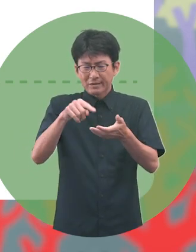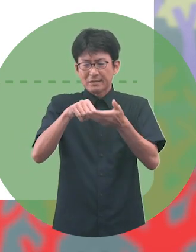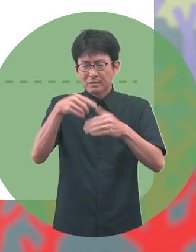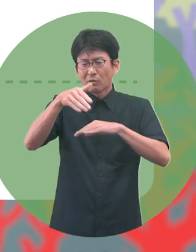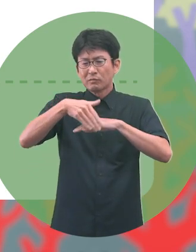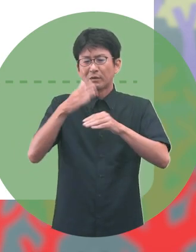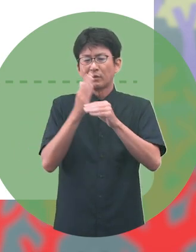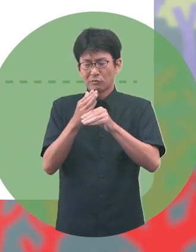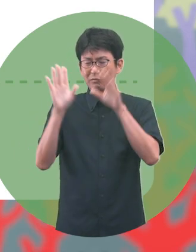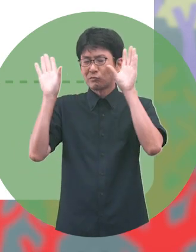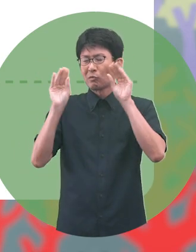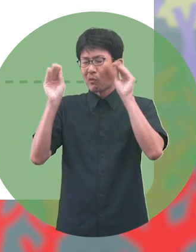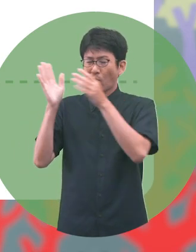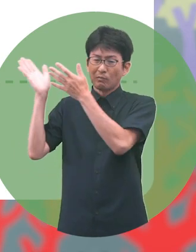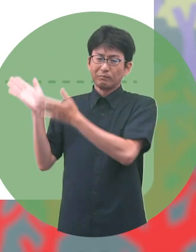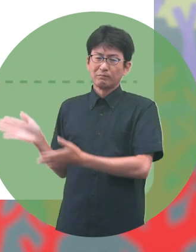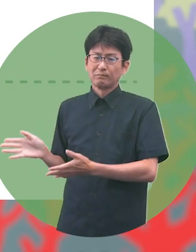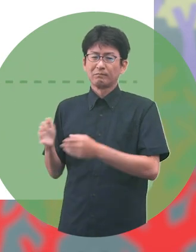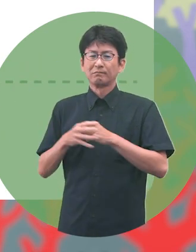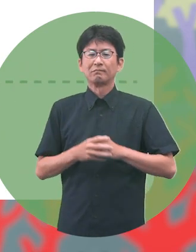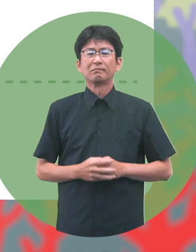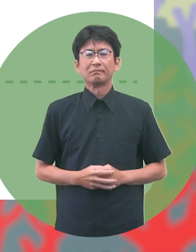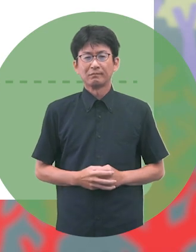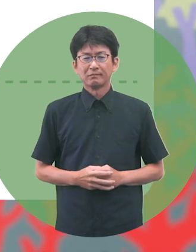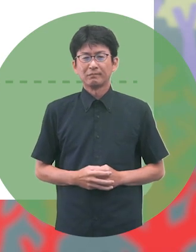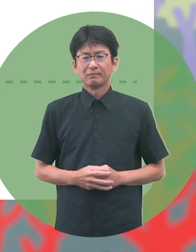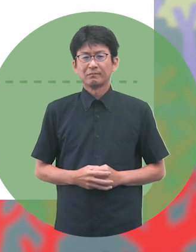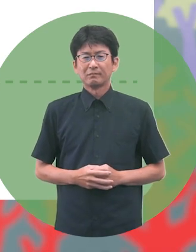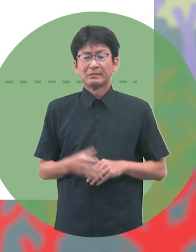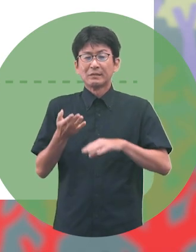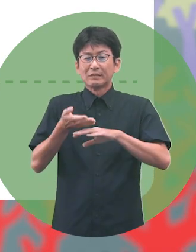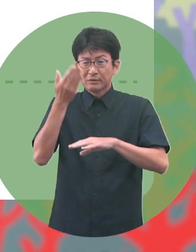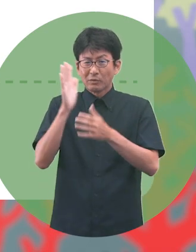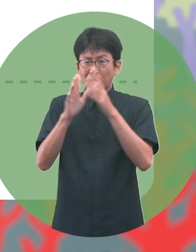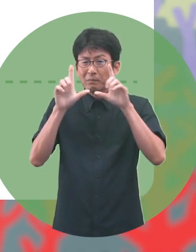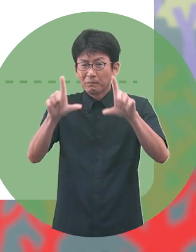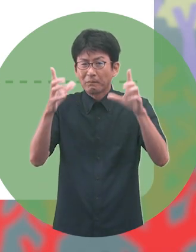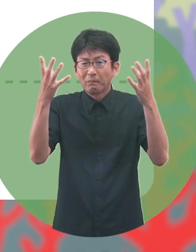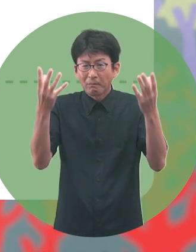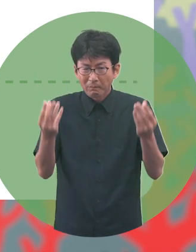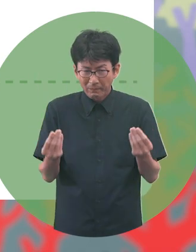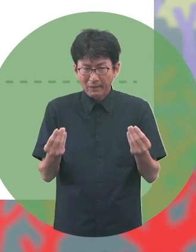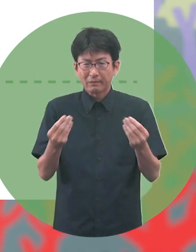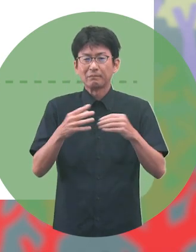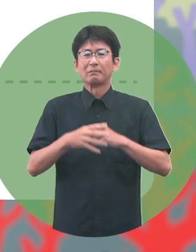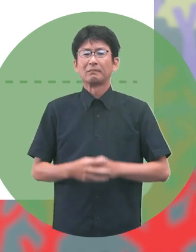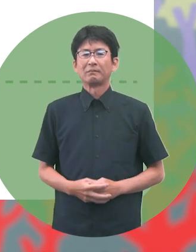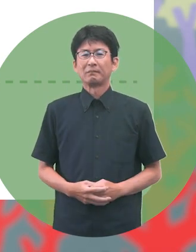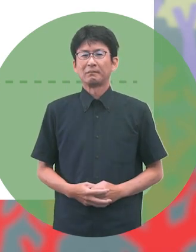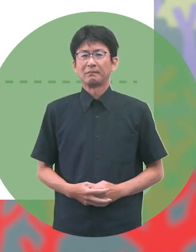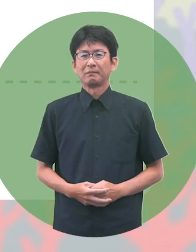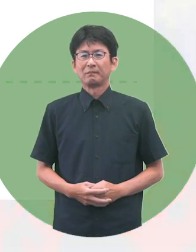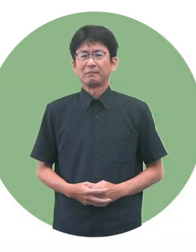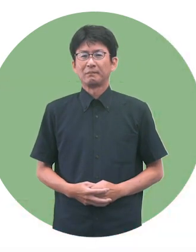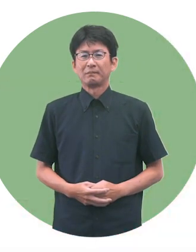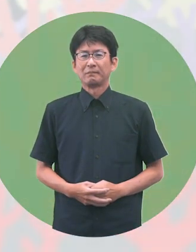はご覧のところまで。以上、県からのお知らせでした。